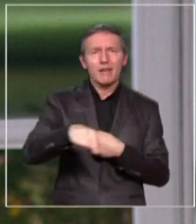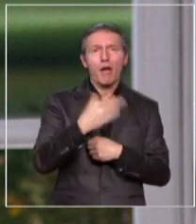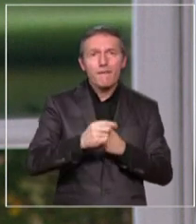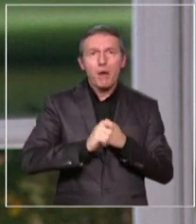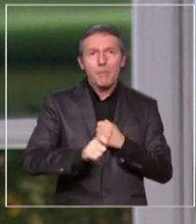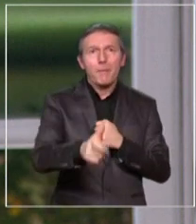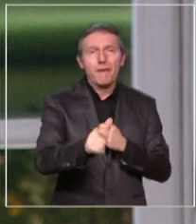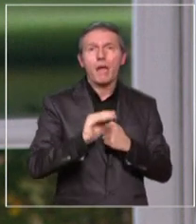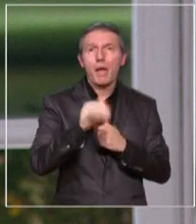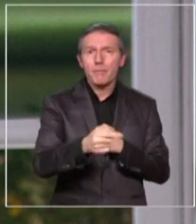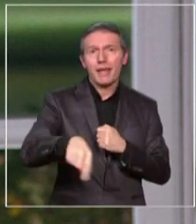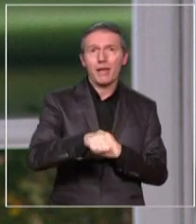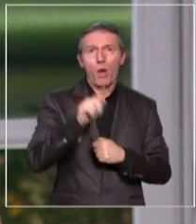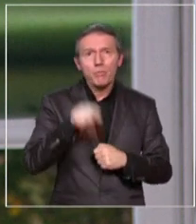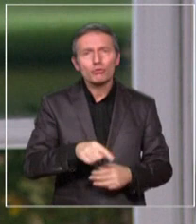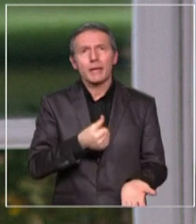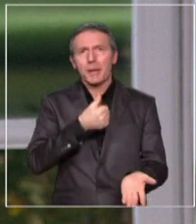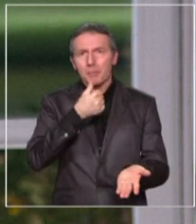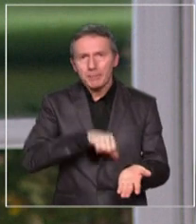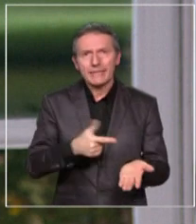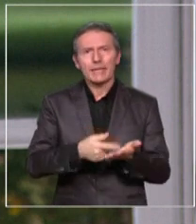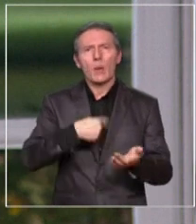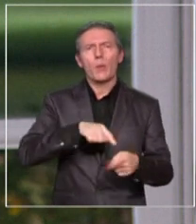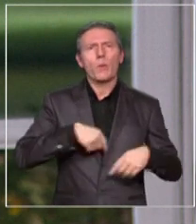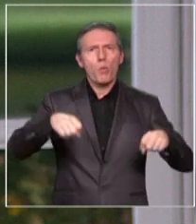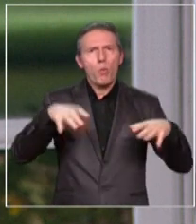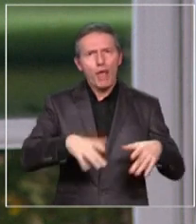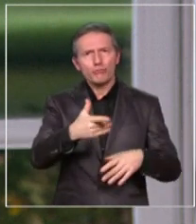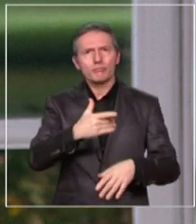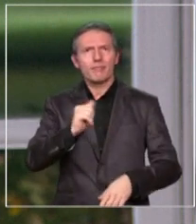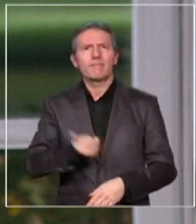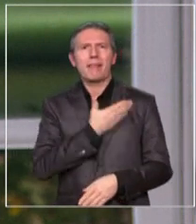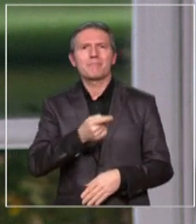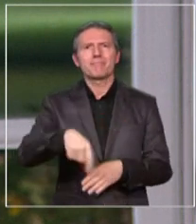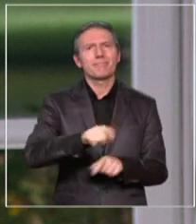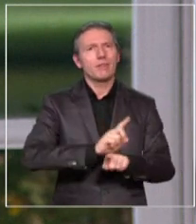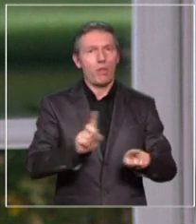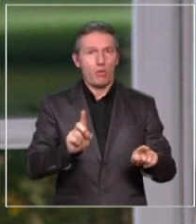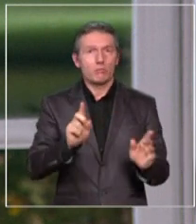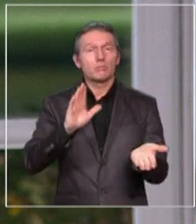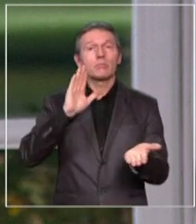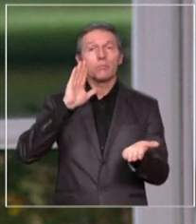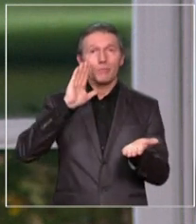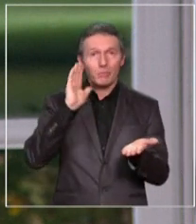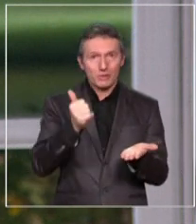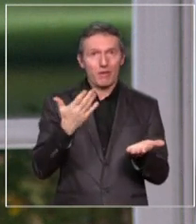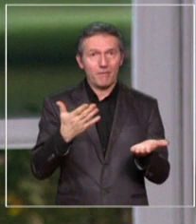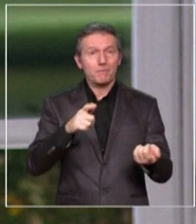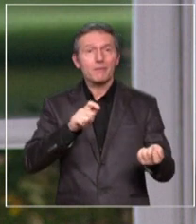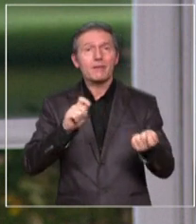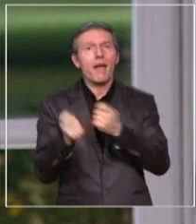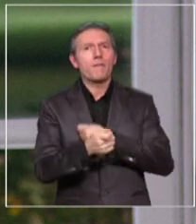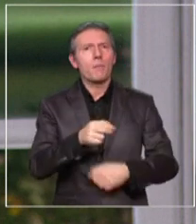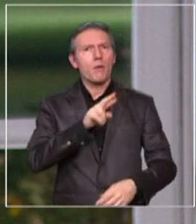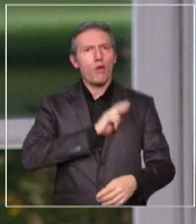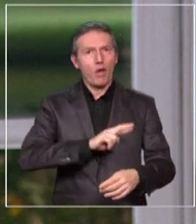qui alors aurait à payer le prix de nos renoncements c'est pour cela que la réforme des retraites à